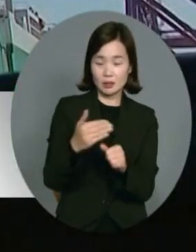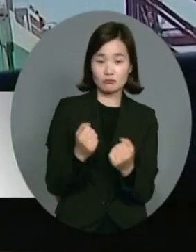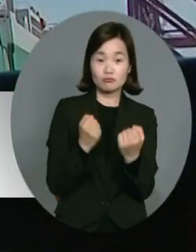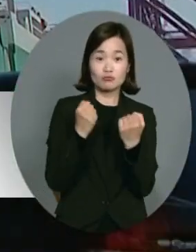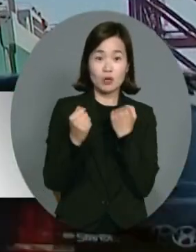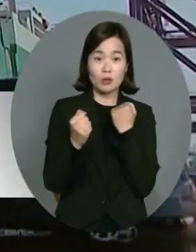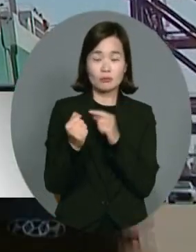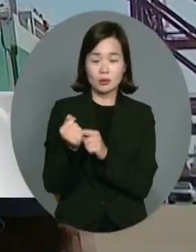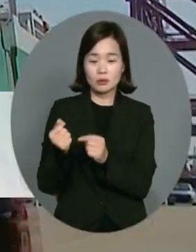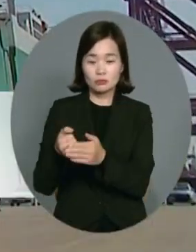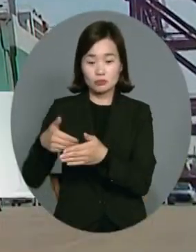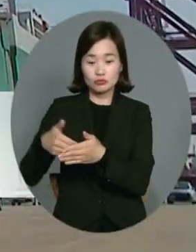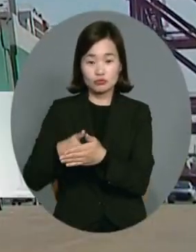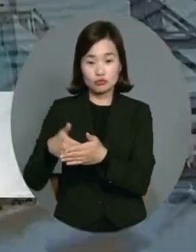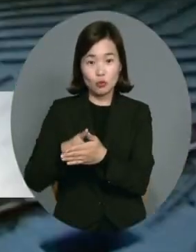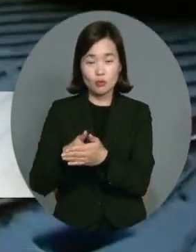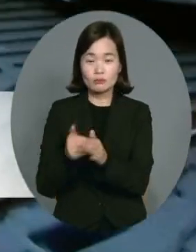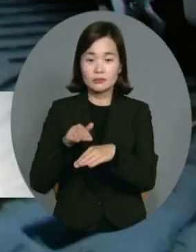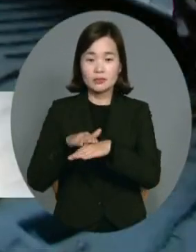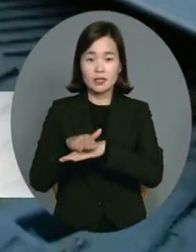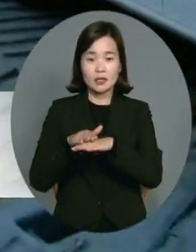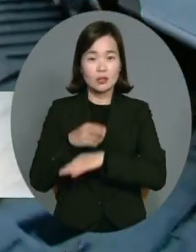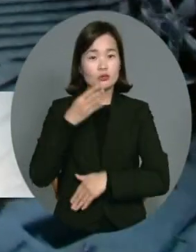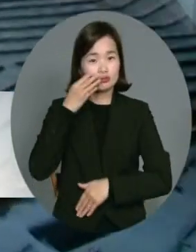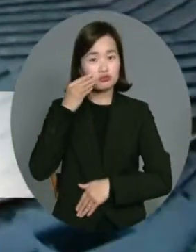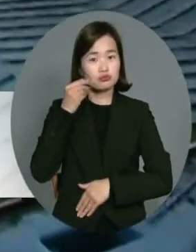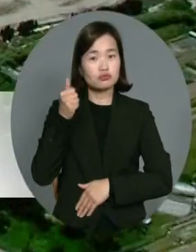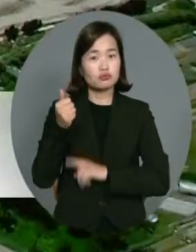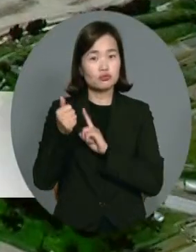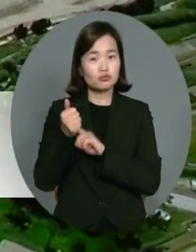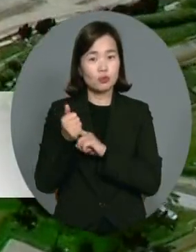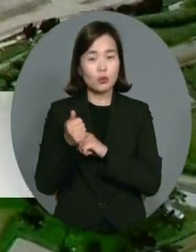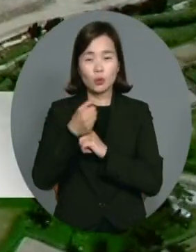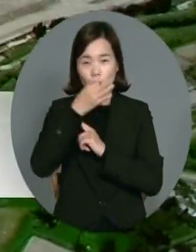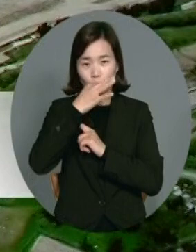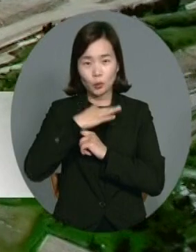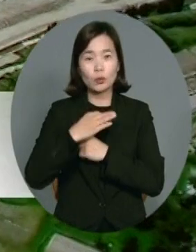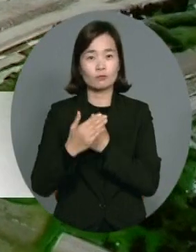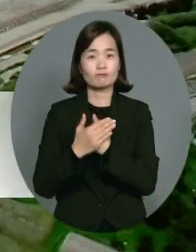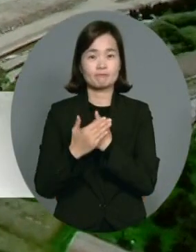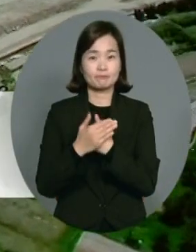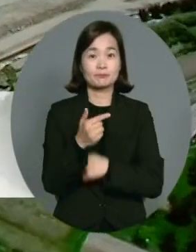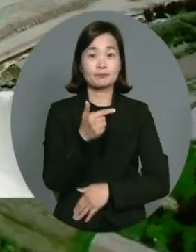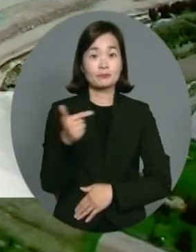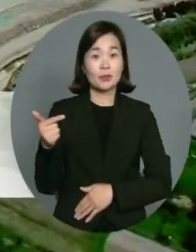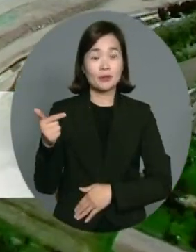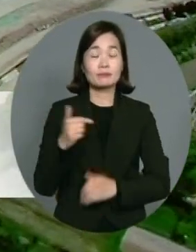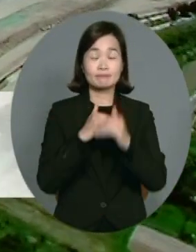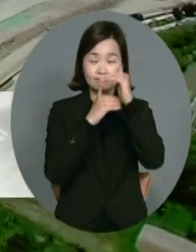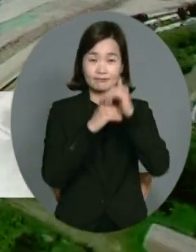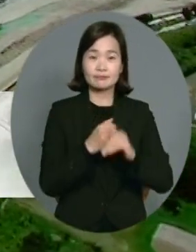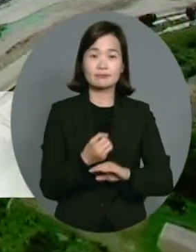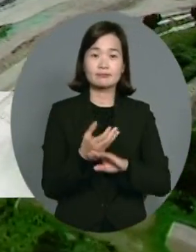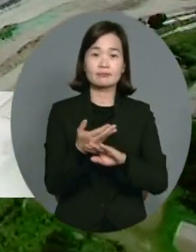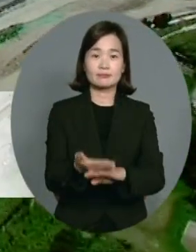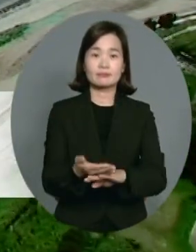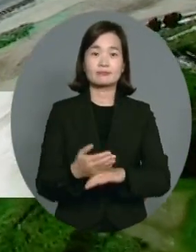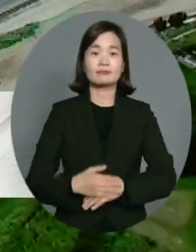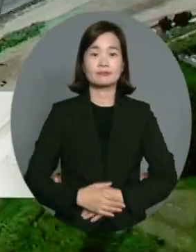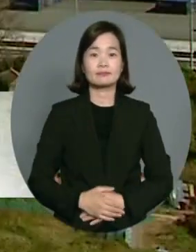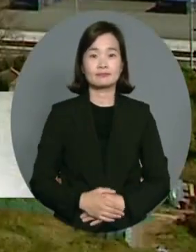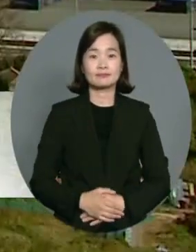중고차 수출이 0일만항 활성화를 위한 효자 노릇을 톡톡히 하고 있습니다 이규설 기자가